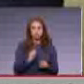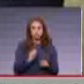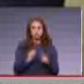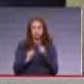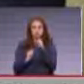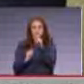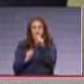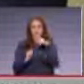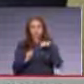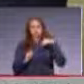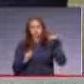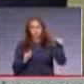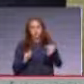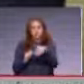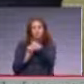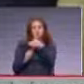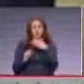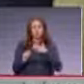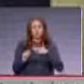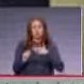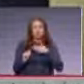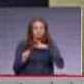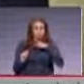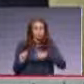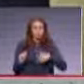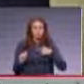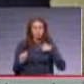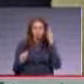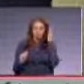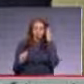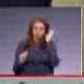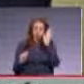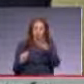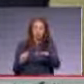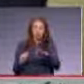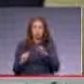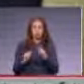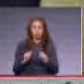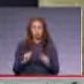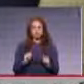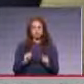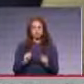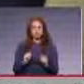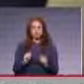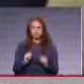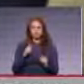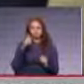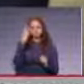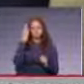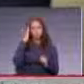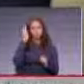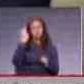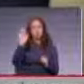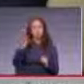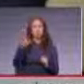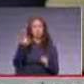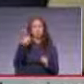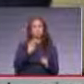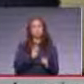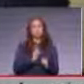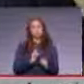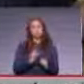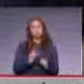اللي جيتي لوحدك؟ بتترجى عم الشيخ ياخدني. وعرفتي المكان هنا ازاي؟ لك حاجه التلفزيون التلفزيون